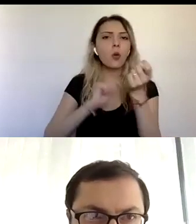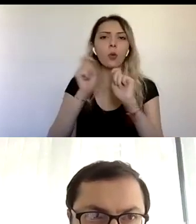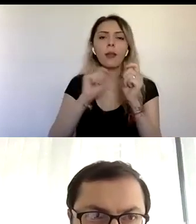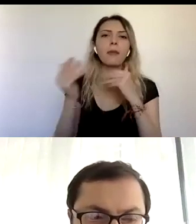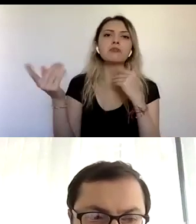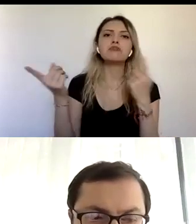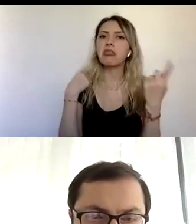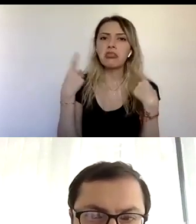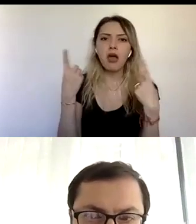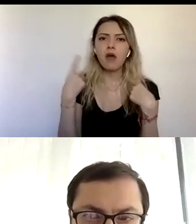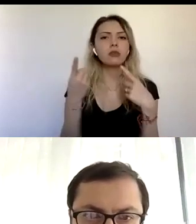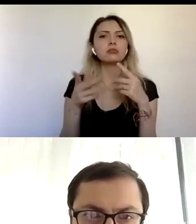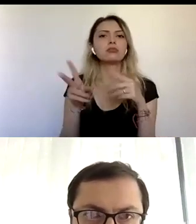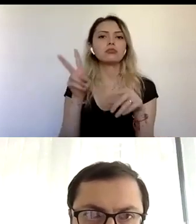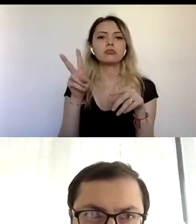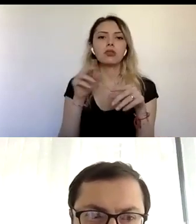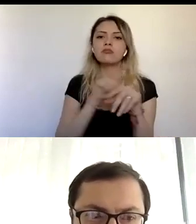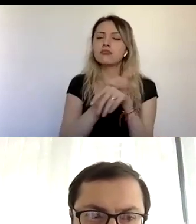sonrasında da.